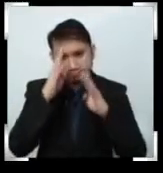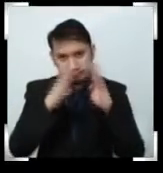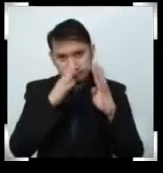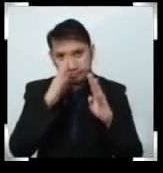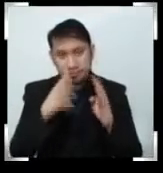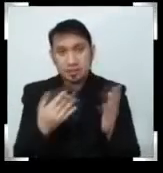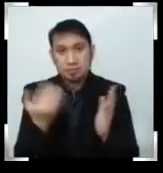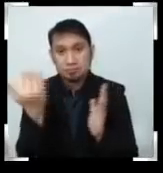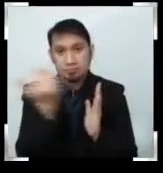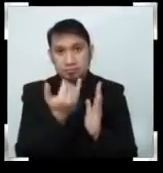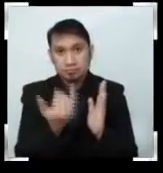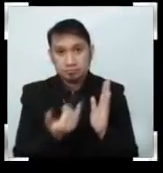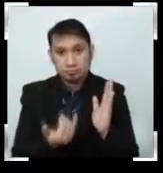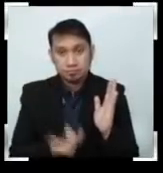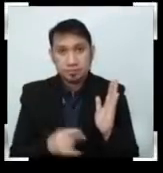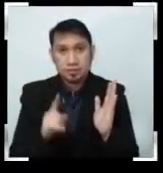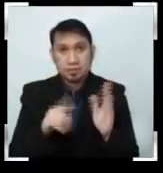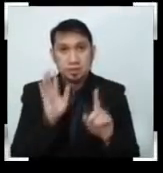ng mga sikat.